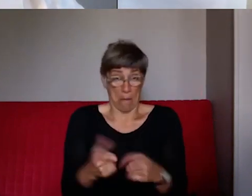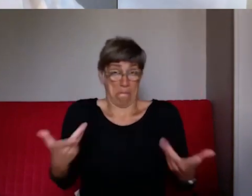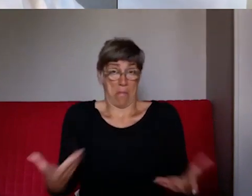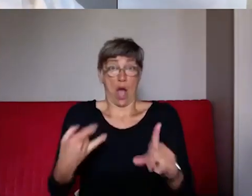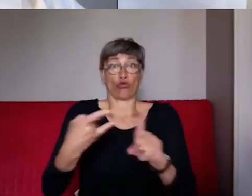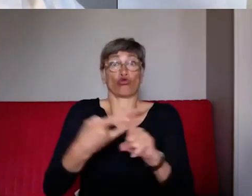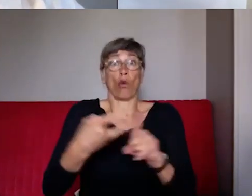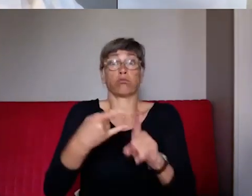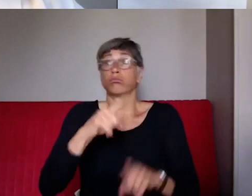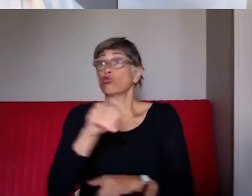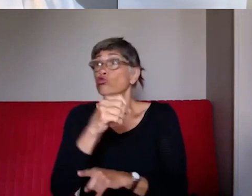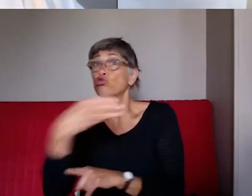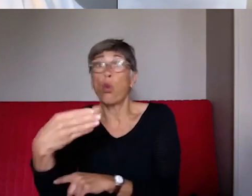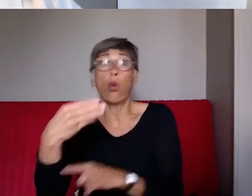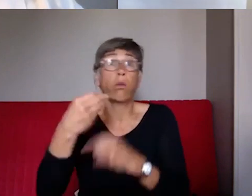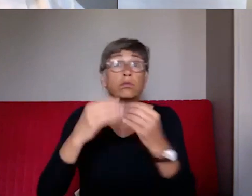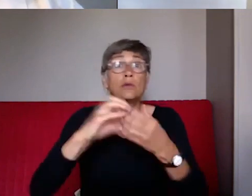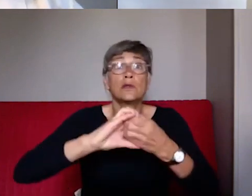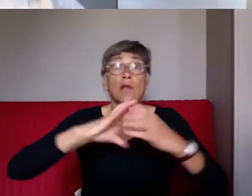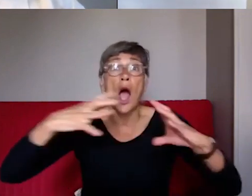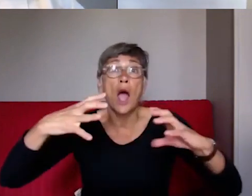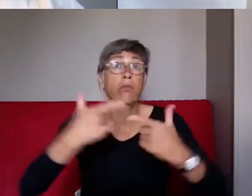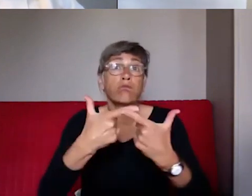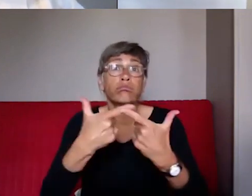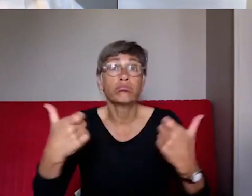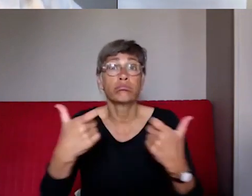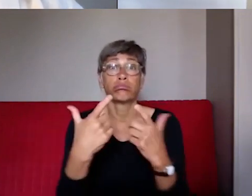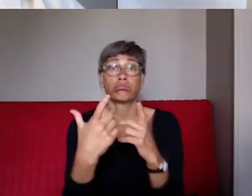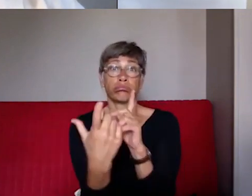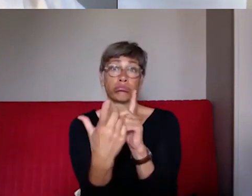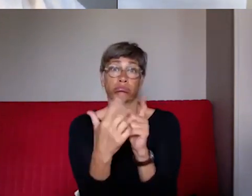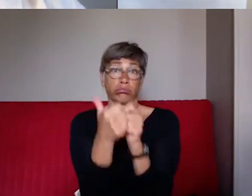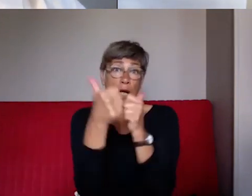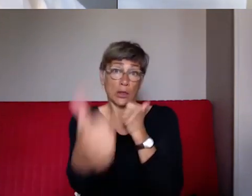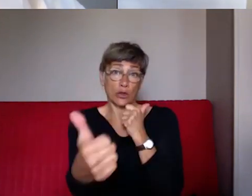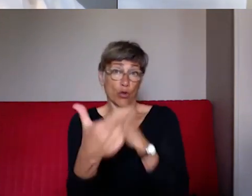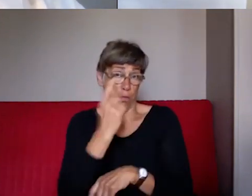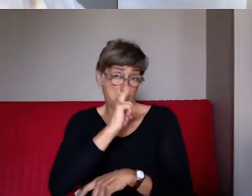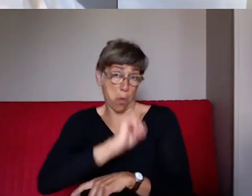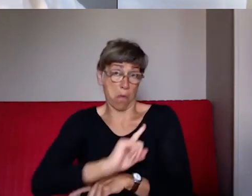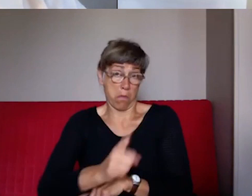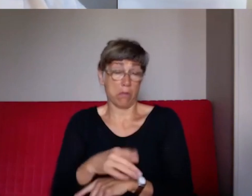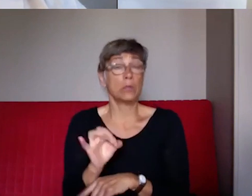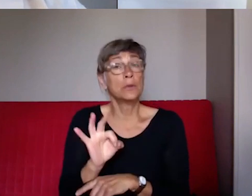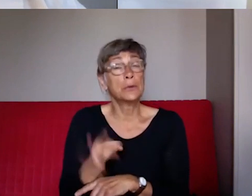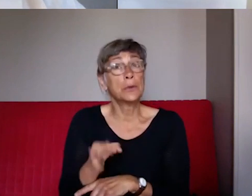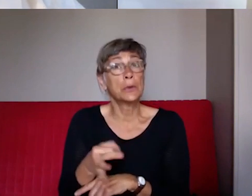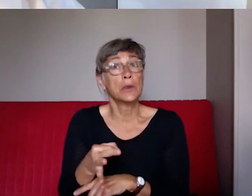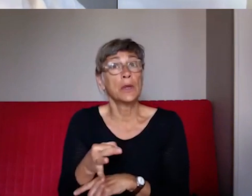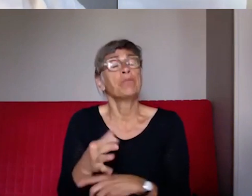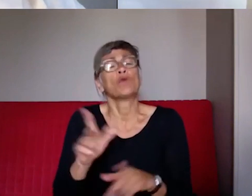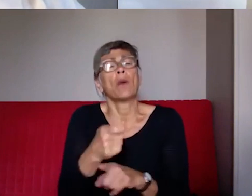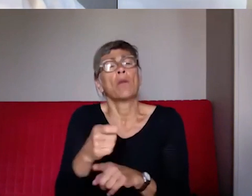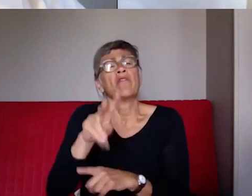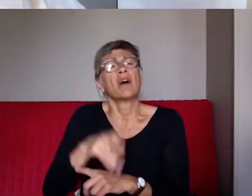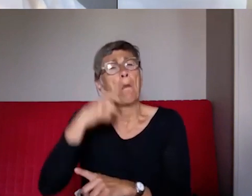Skype, Hangout, Zoom, etc. et faire en face à face comme ça. Il y a, normalement, on le fait en physique.